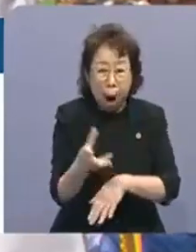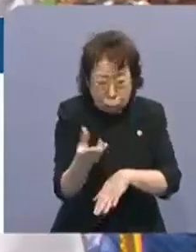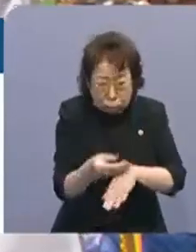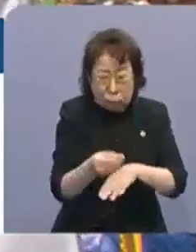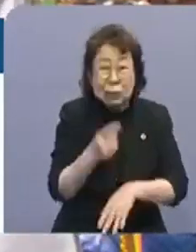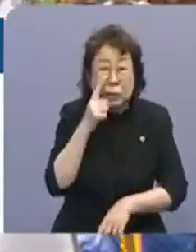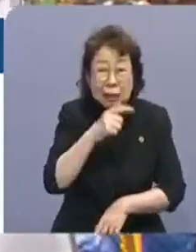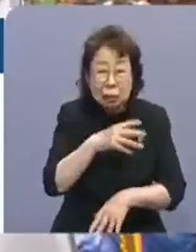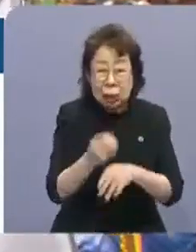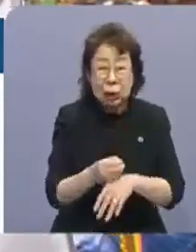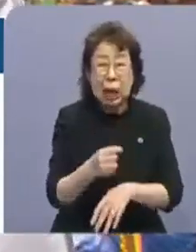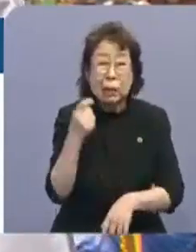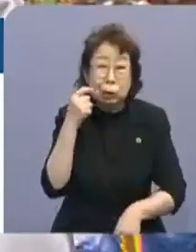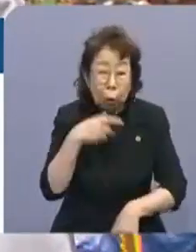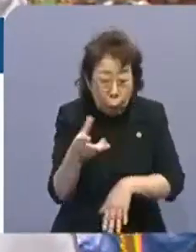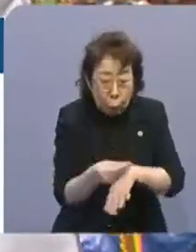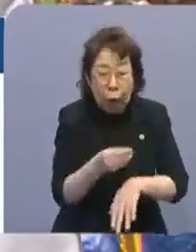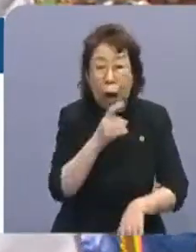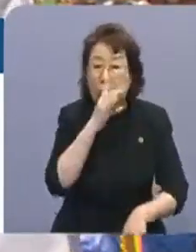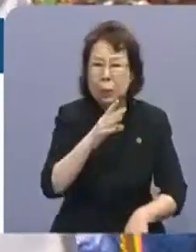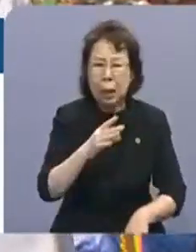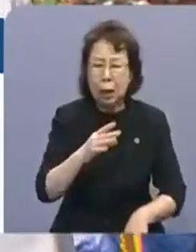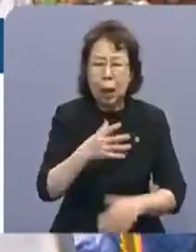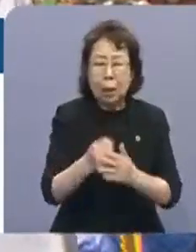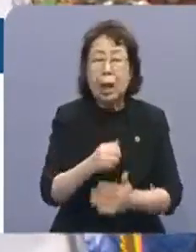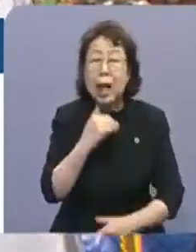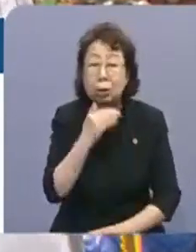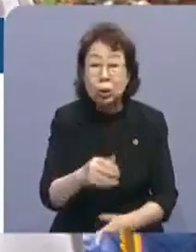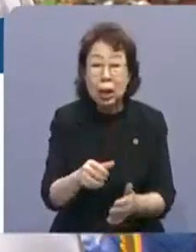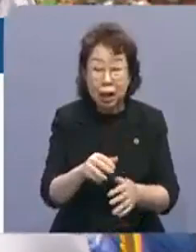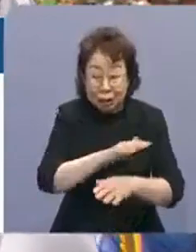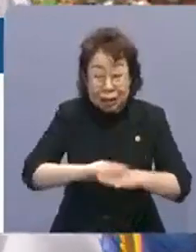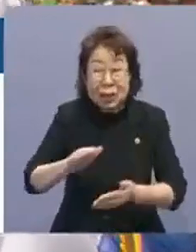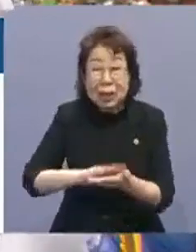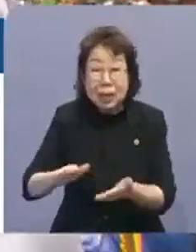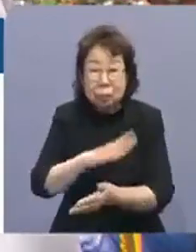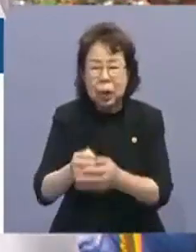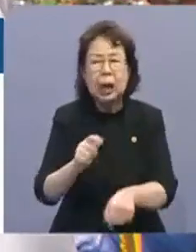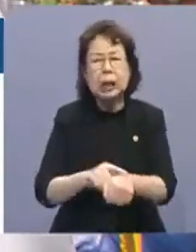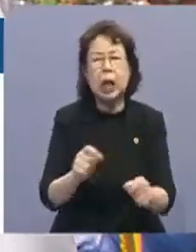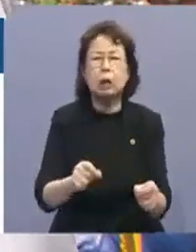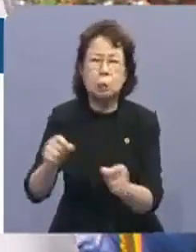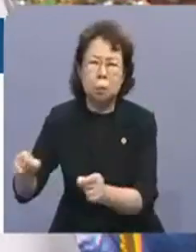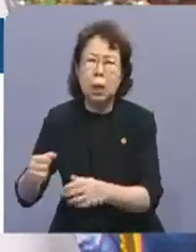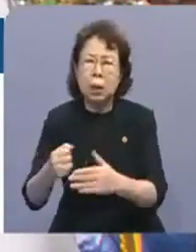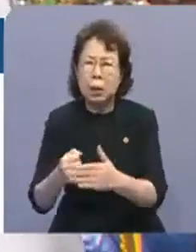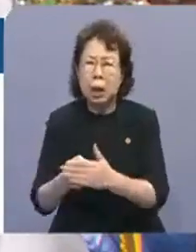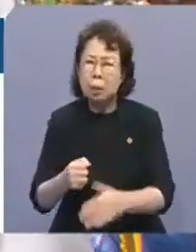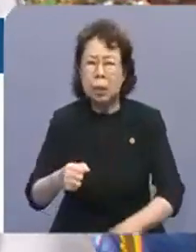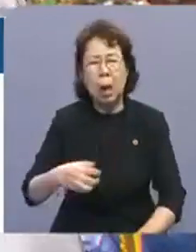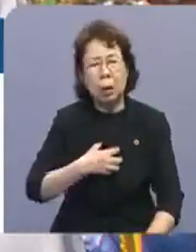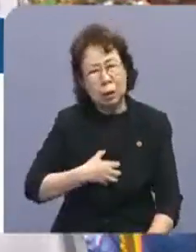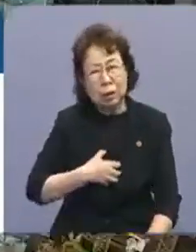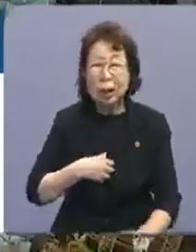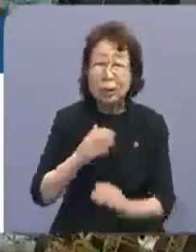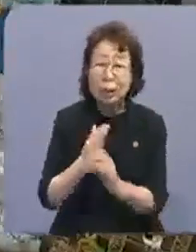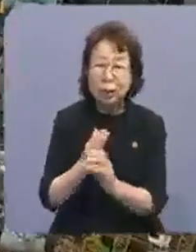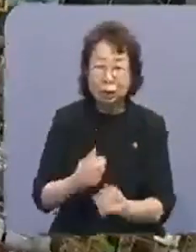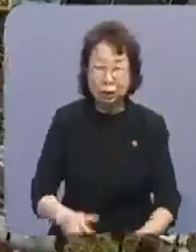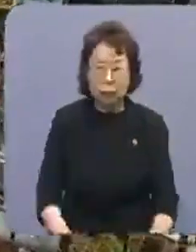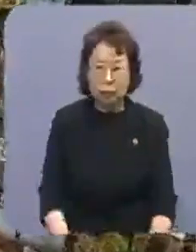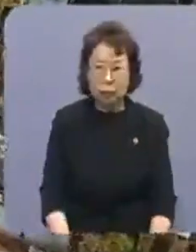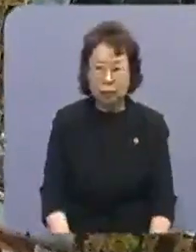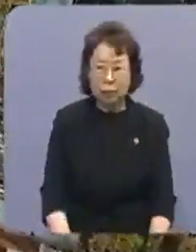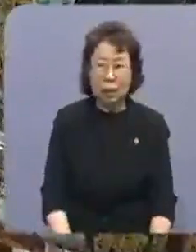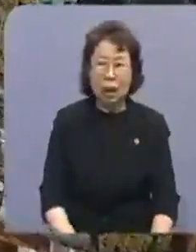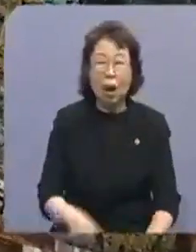발생한다든지 염분이 있는다든지 이럴 경우에는 나중에 그런 처리 과정이 좀 시간이 더 걸려서 그런 것은 약간 우려는 되고 있습니다.